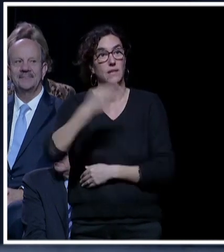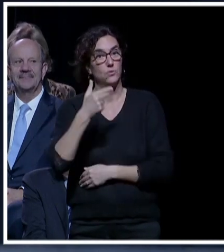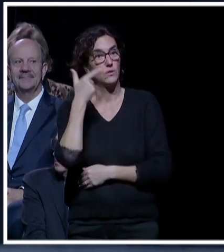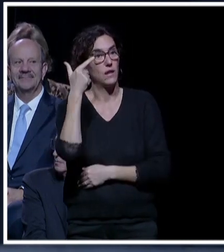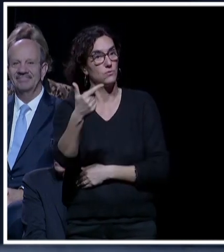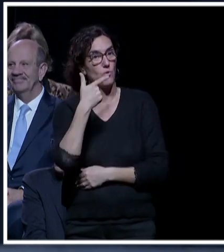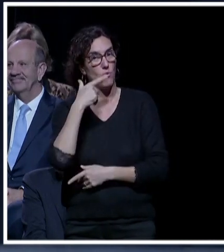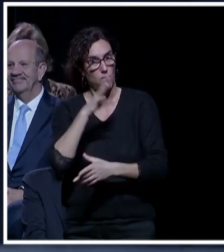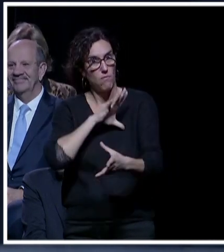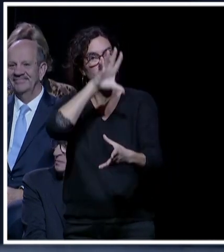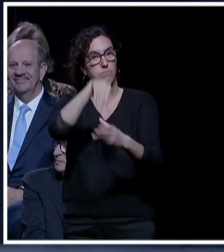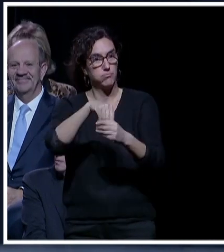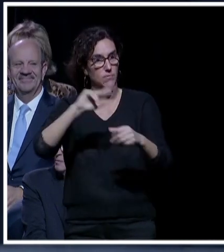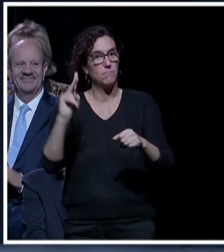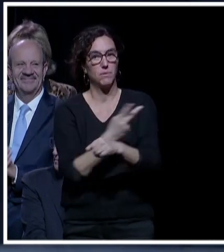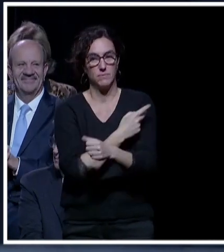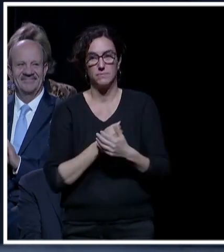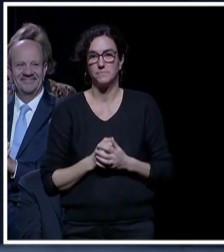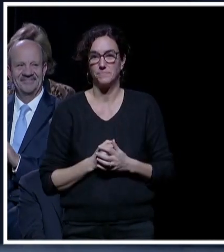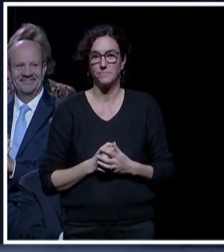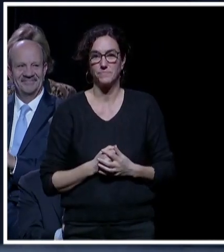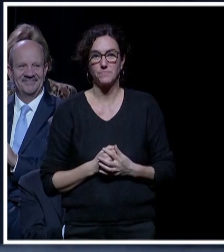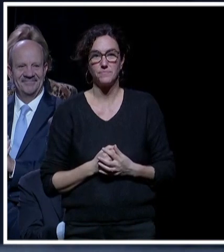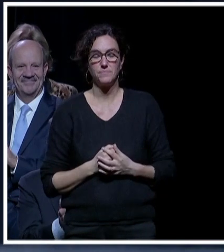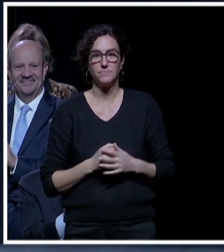Principiano, cher Yves Crespin.